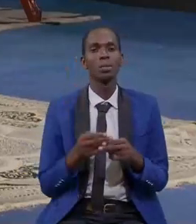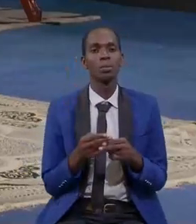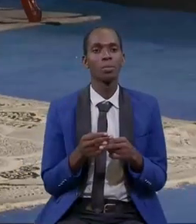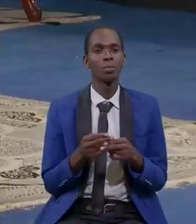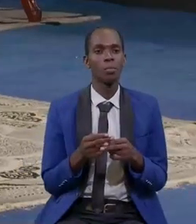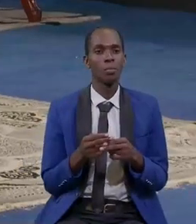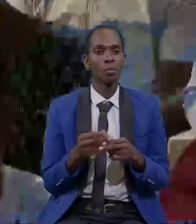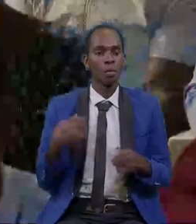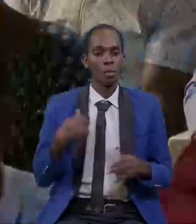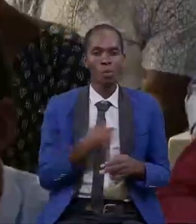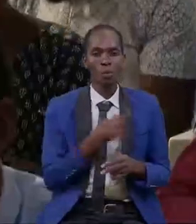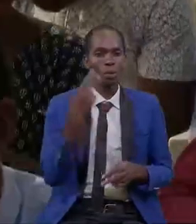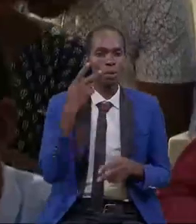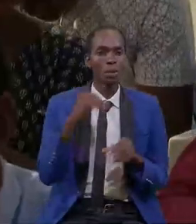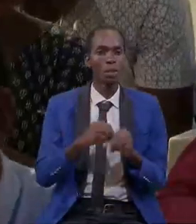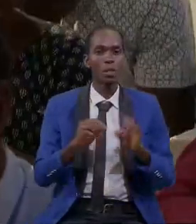En